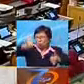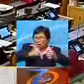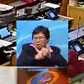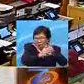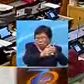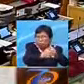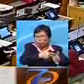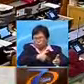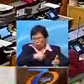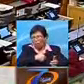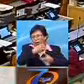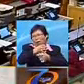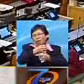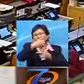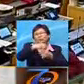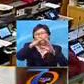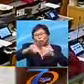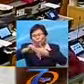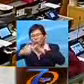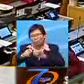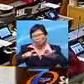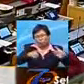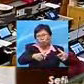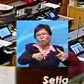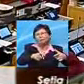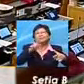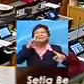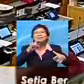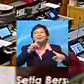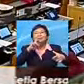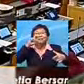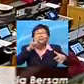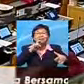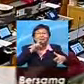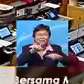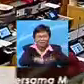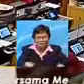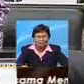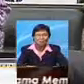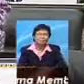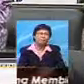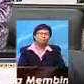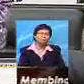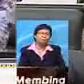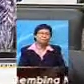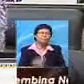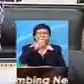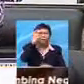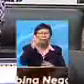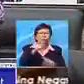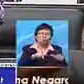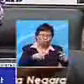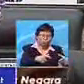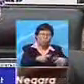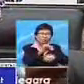ikut jejak langkah Indonesia dalam menangani golongan itu. Yang berhormat, oleh kerana task force ini adalah